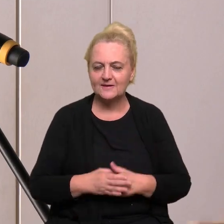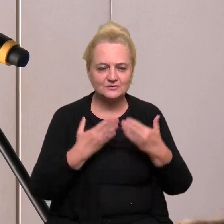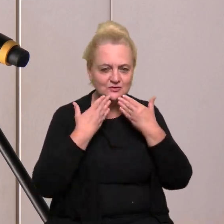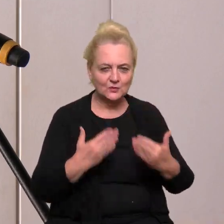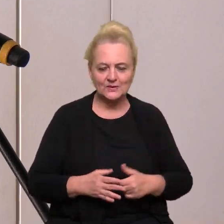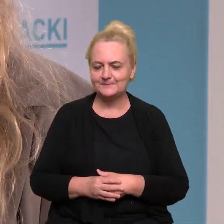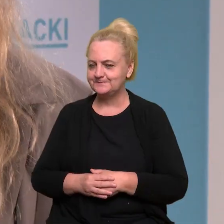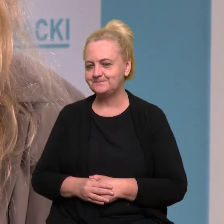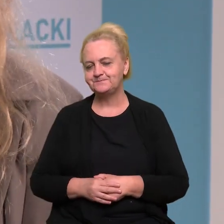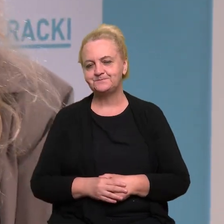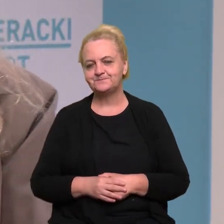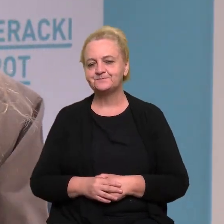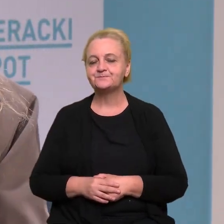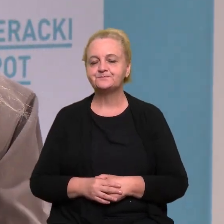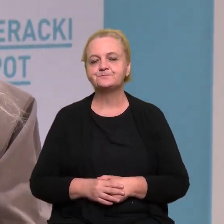Dziękuję.